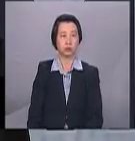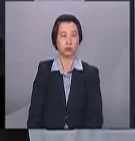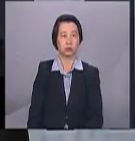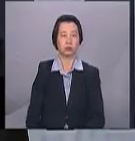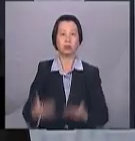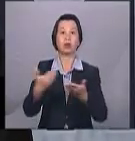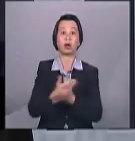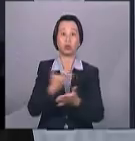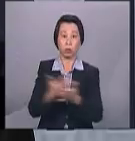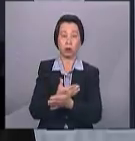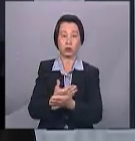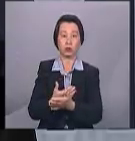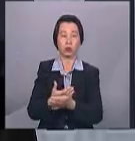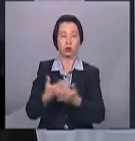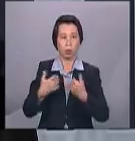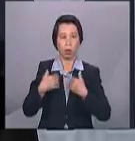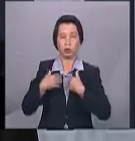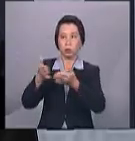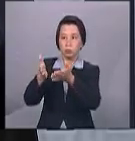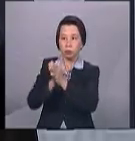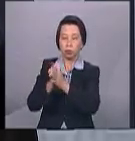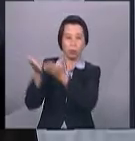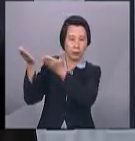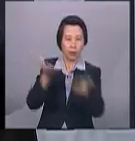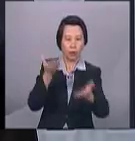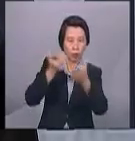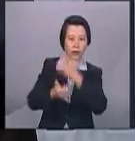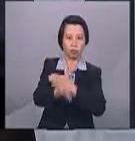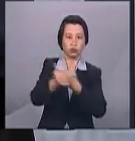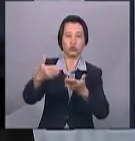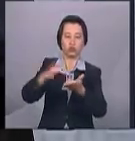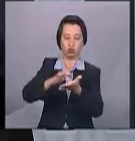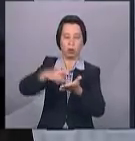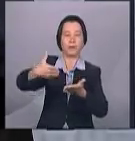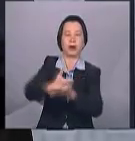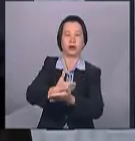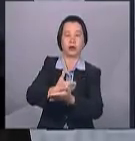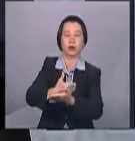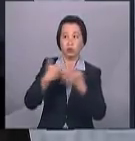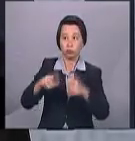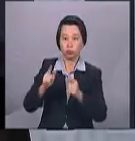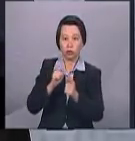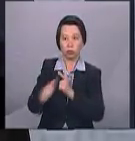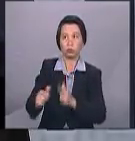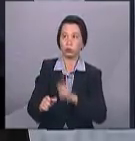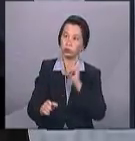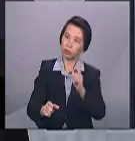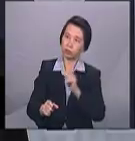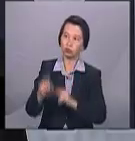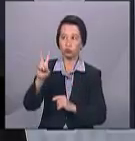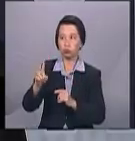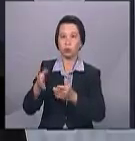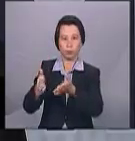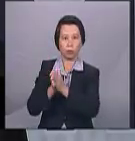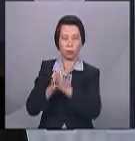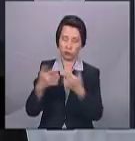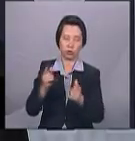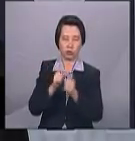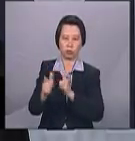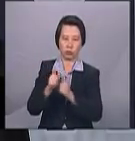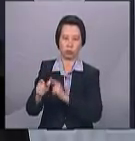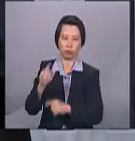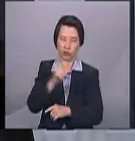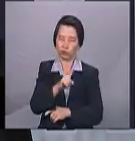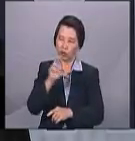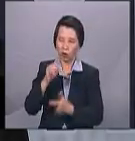Baru-baru ada permohonan untuk membawa masuk ubat tersebut dan kita pun dah lulus 1-2 permohonan dan insyaAllah